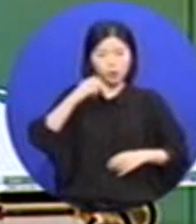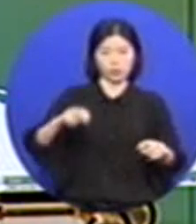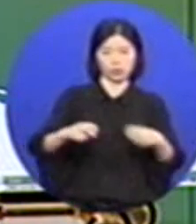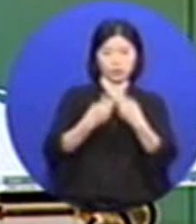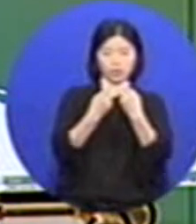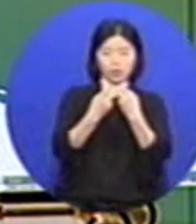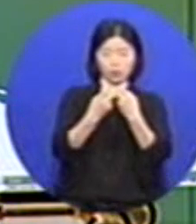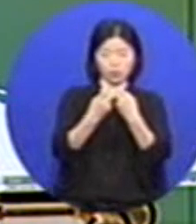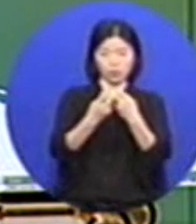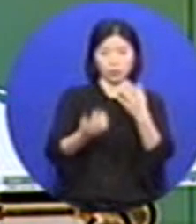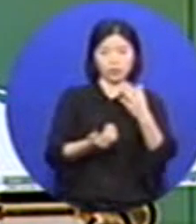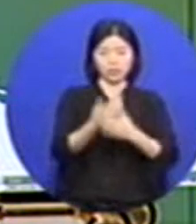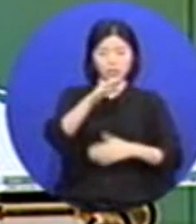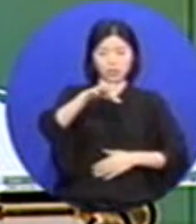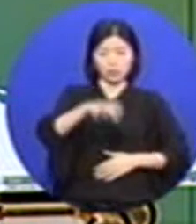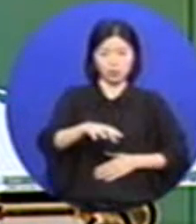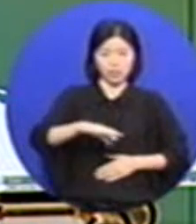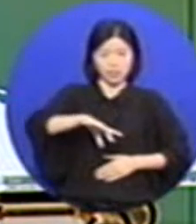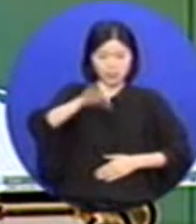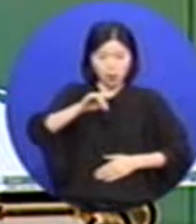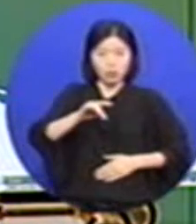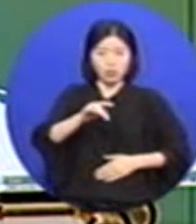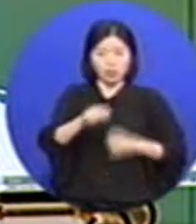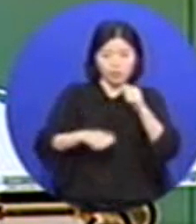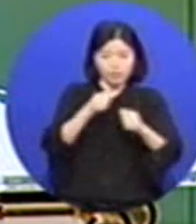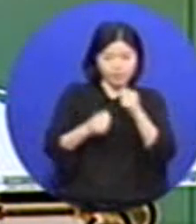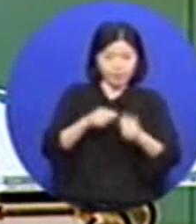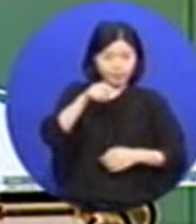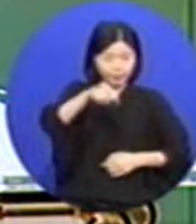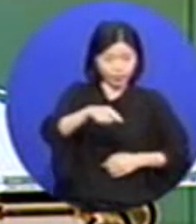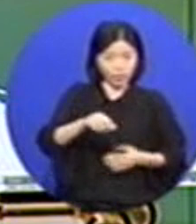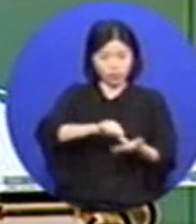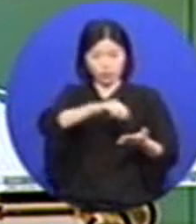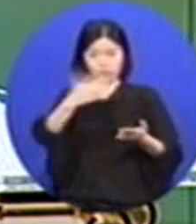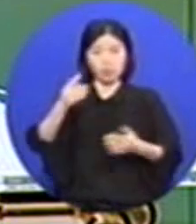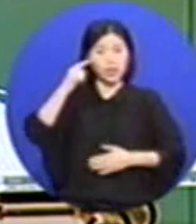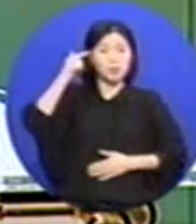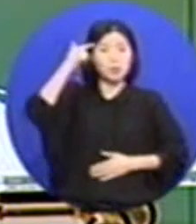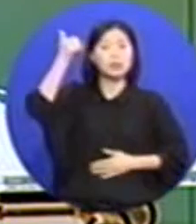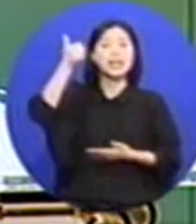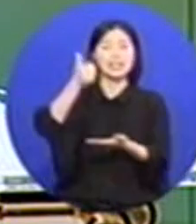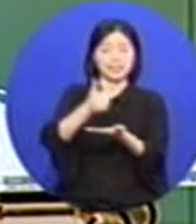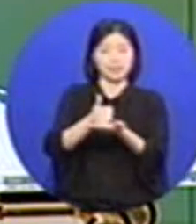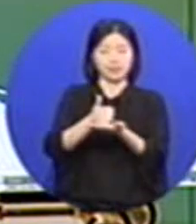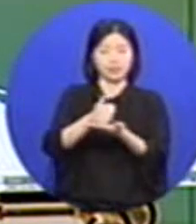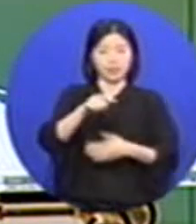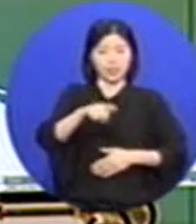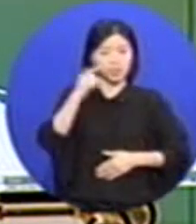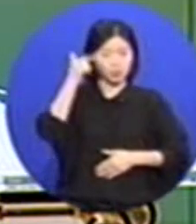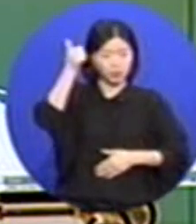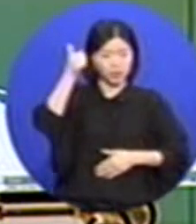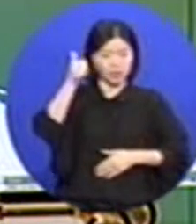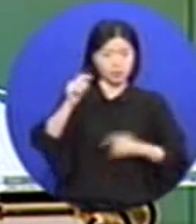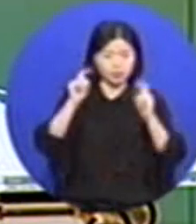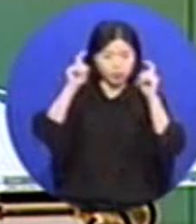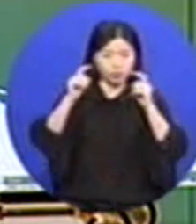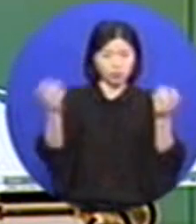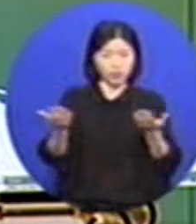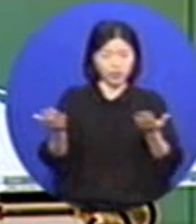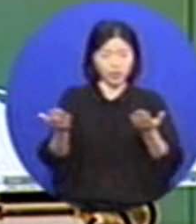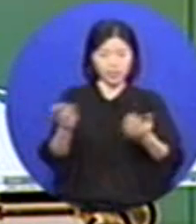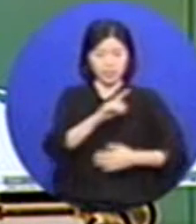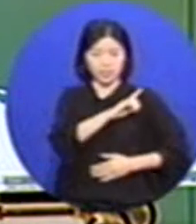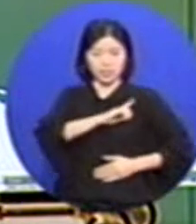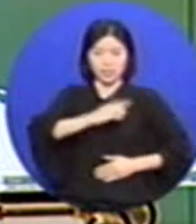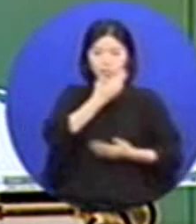먼저 달려 가시면 목사님으로 도 유명하죠 아 이 목사님이 목회 하시는 가장 중요한